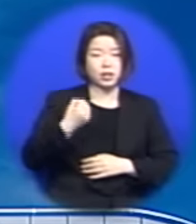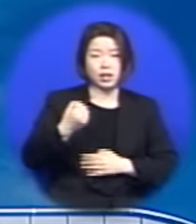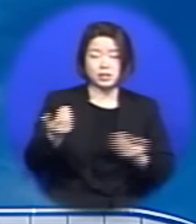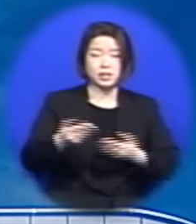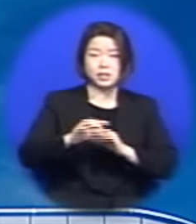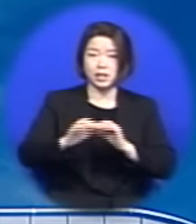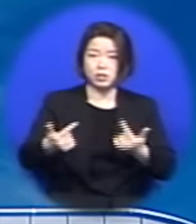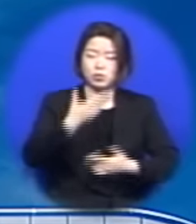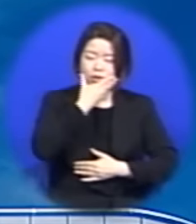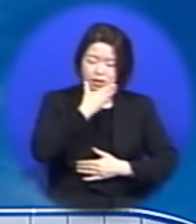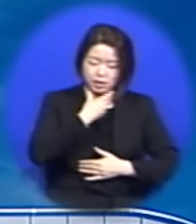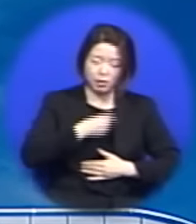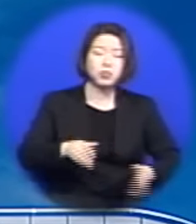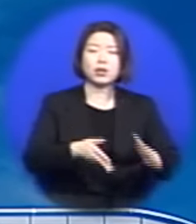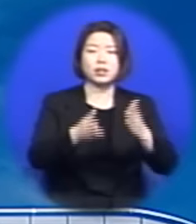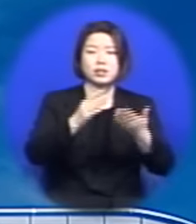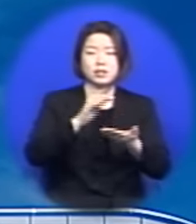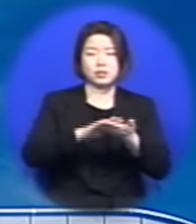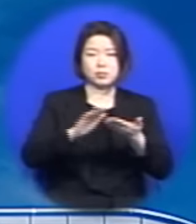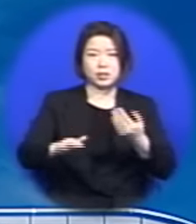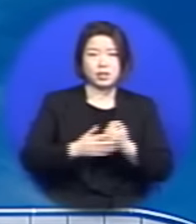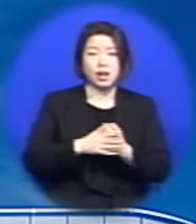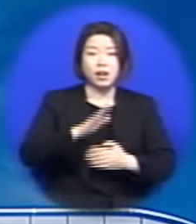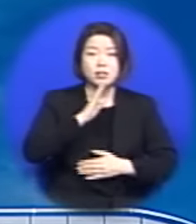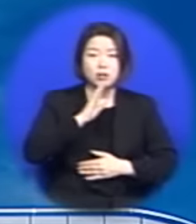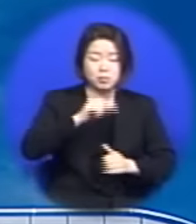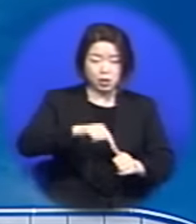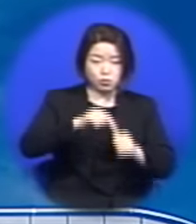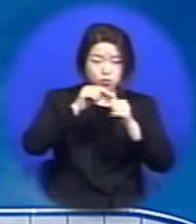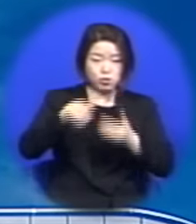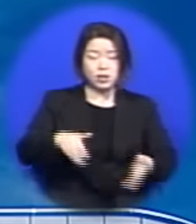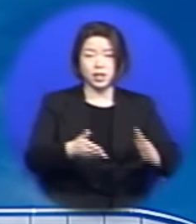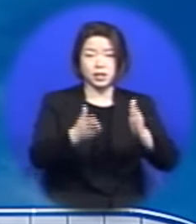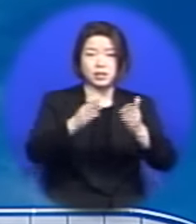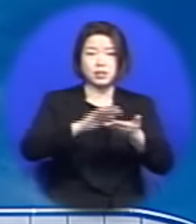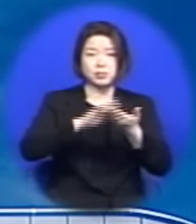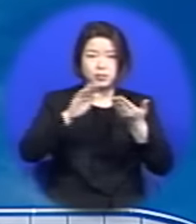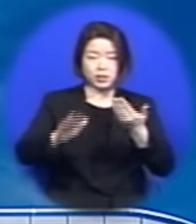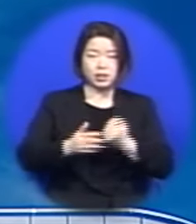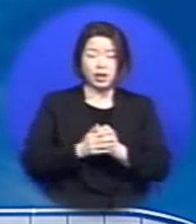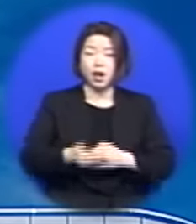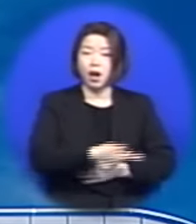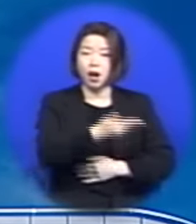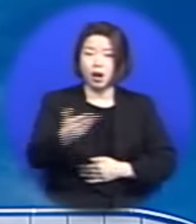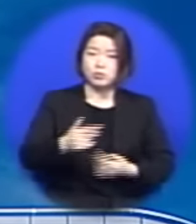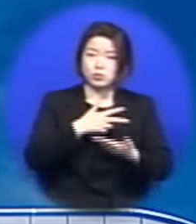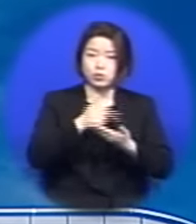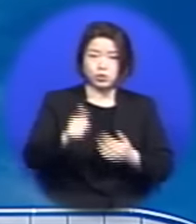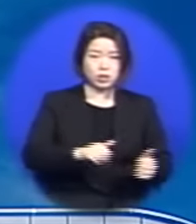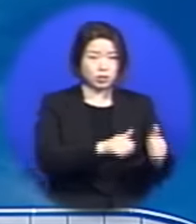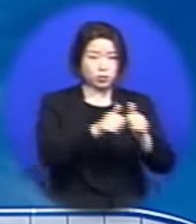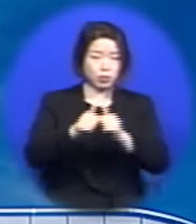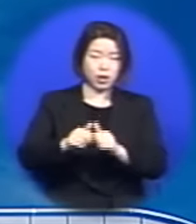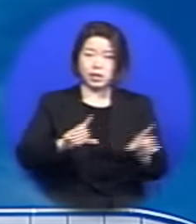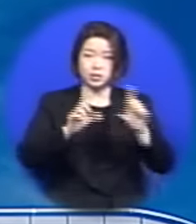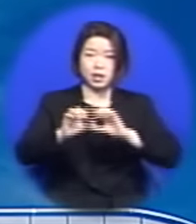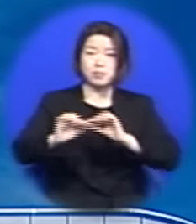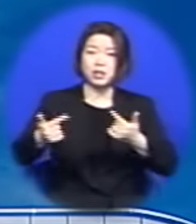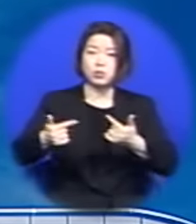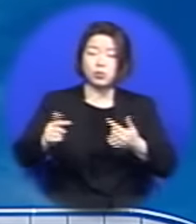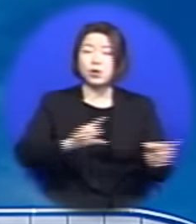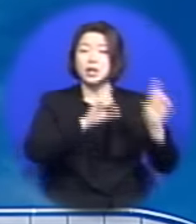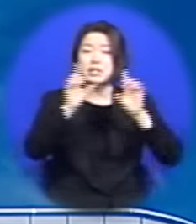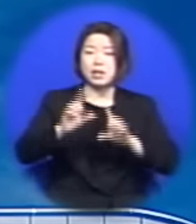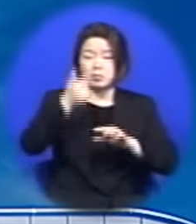행복한 길이에요 정말 구원의 길이에요 여러분 주님과 동행하는 삶이 아니고 삶에서 예배가